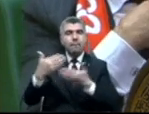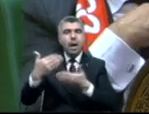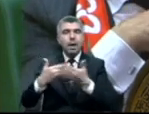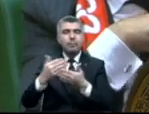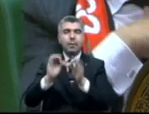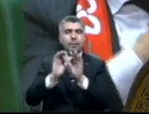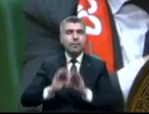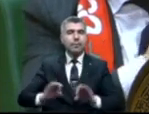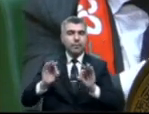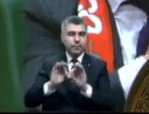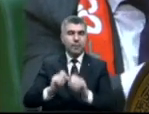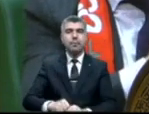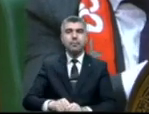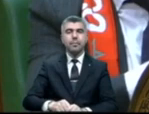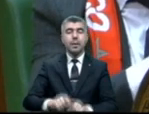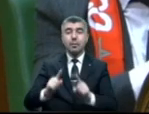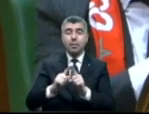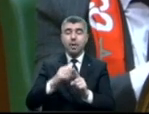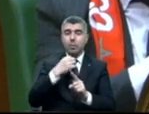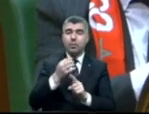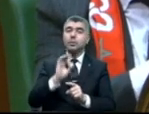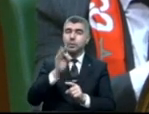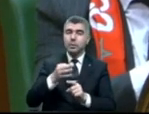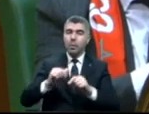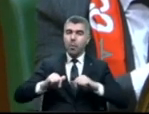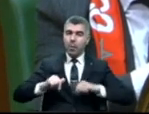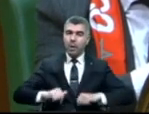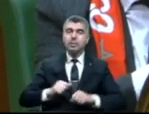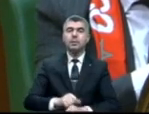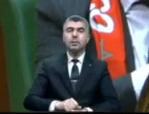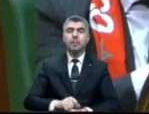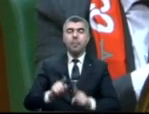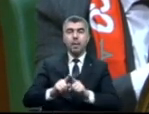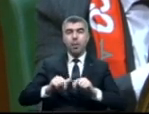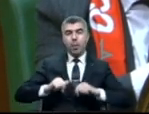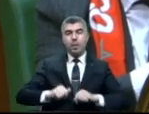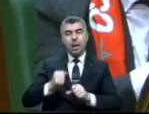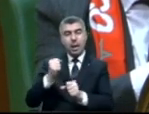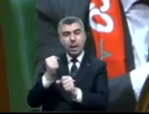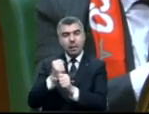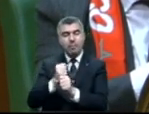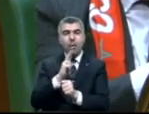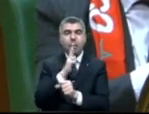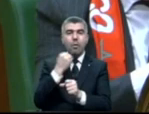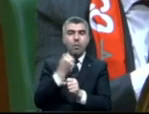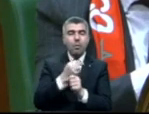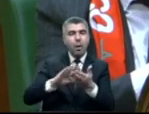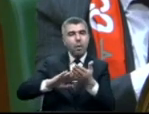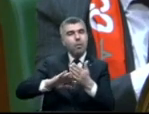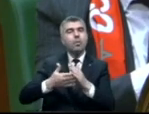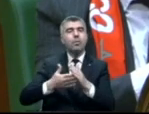جماعيا. وأخيرا لنا الثقة الكاملة السيدة الوزيرة في وزارة التشغيل وفي الحكومة